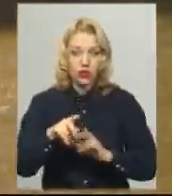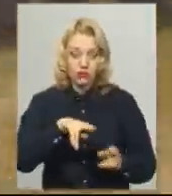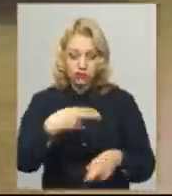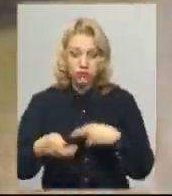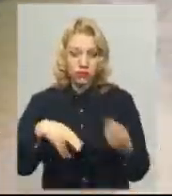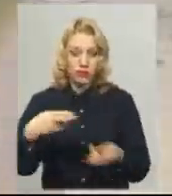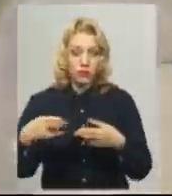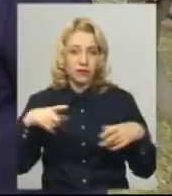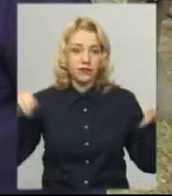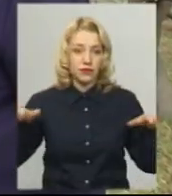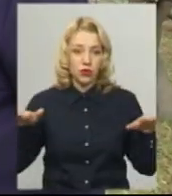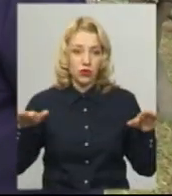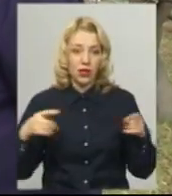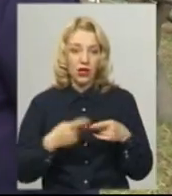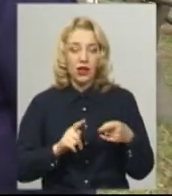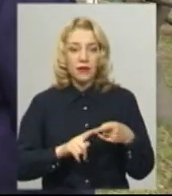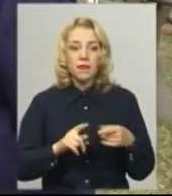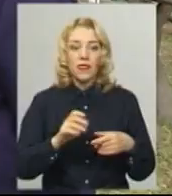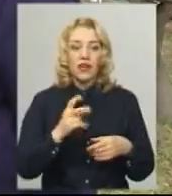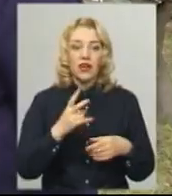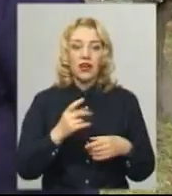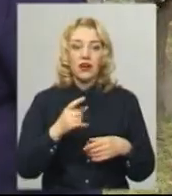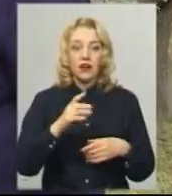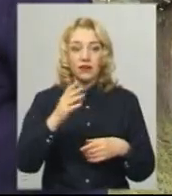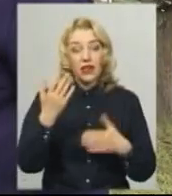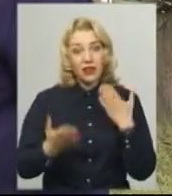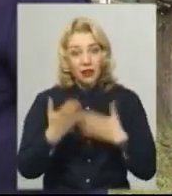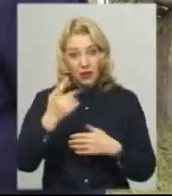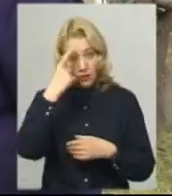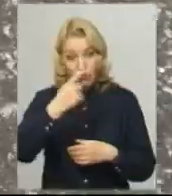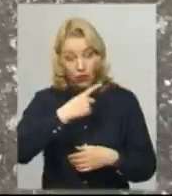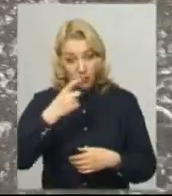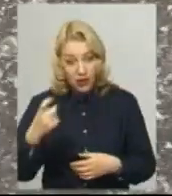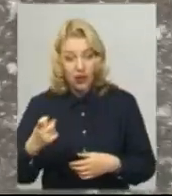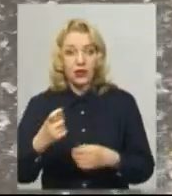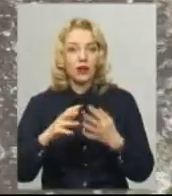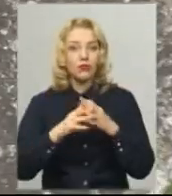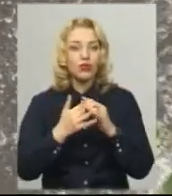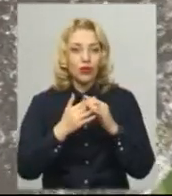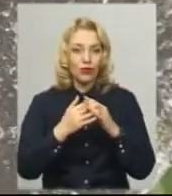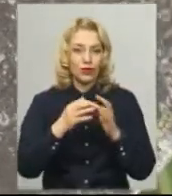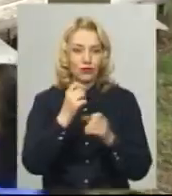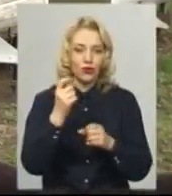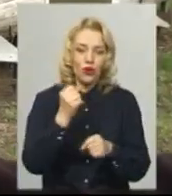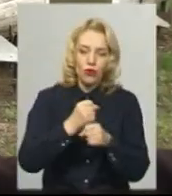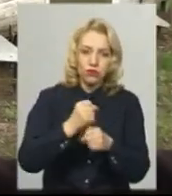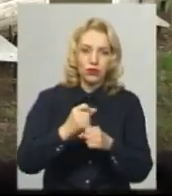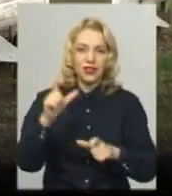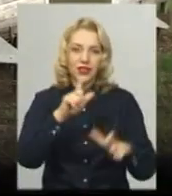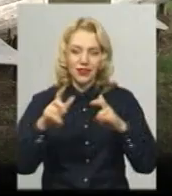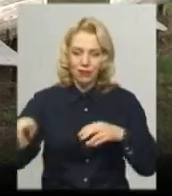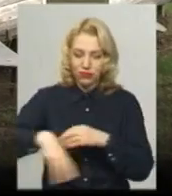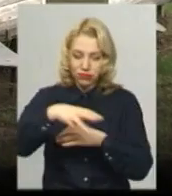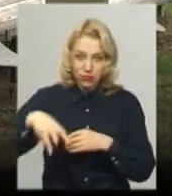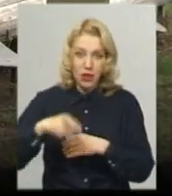угідь засобами захисту рослин. Його мати каже, якби пасічникам повідомили завчасно про сільгоспроботи, вони зачинили б своїх бджіл у вуликах. Ні, ніхто